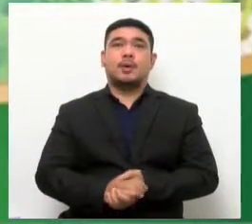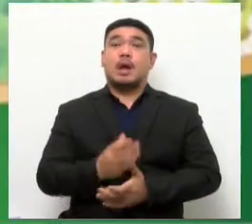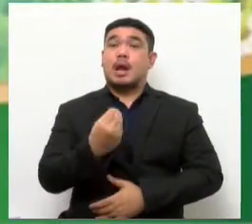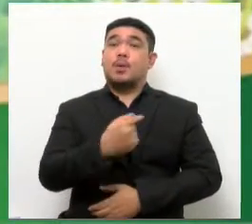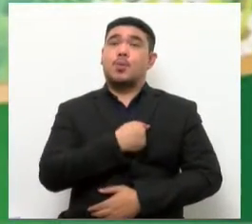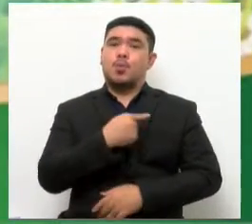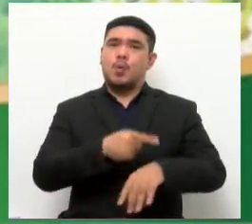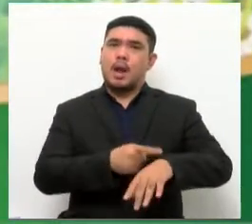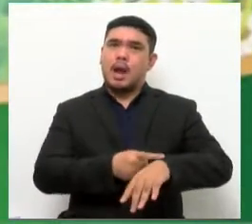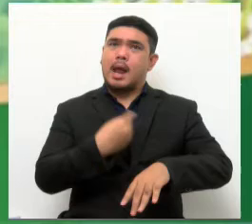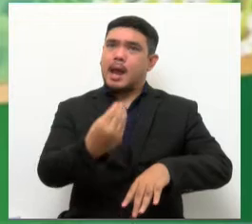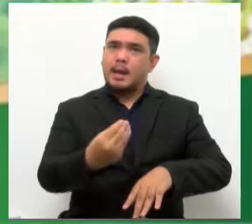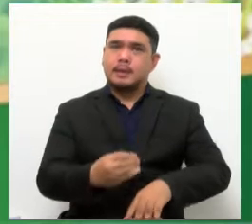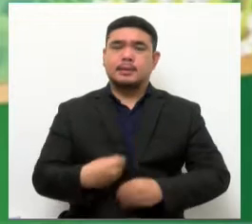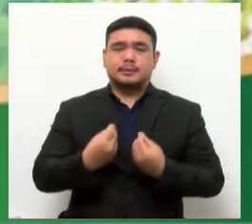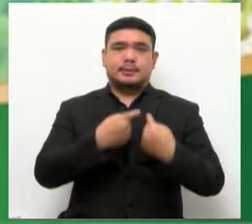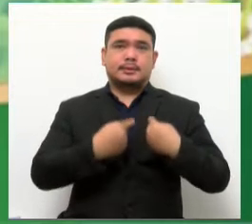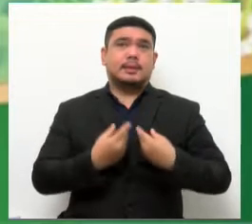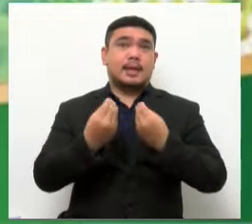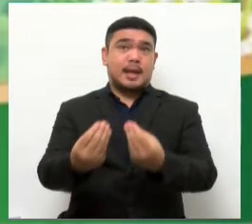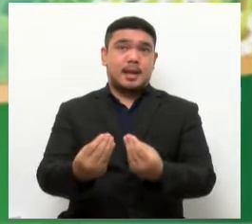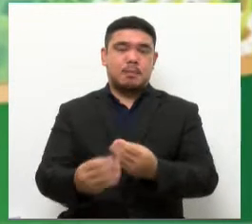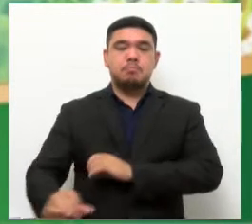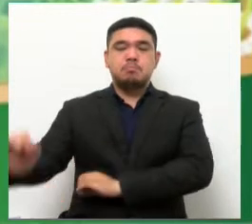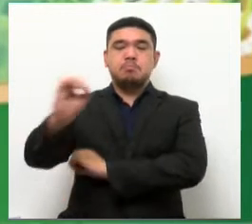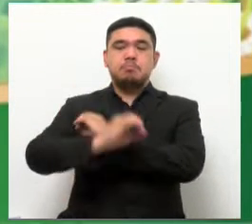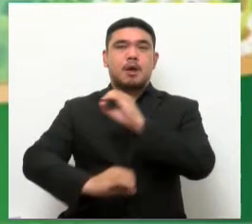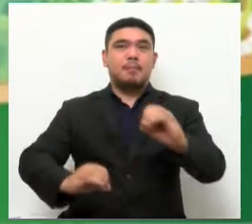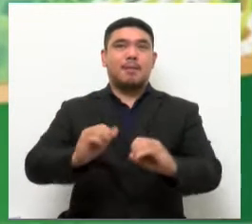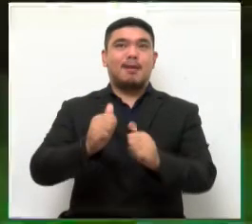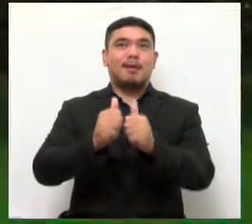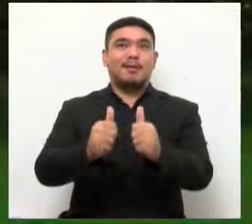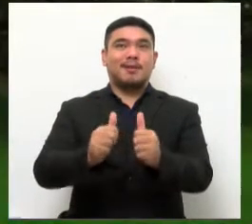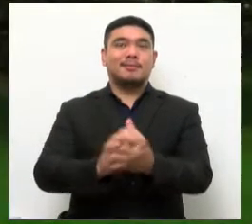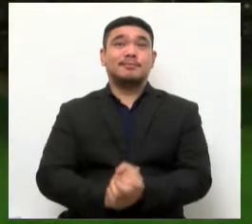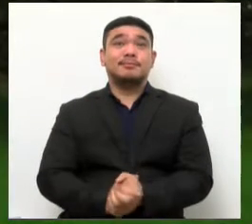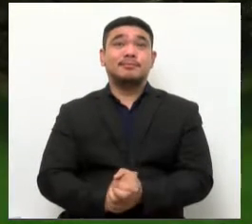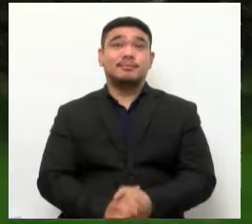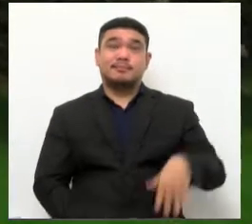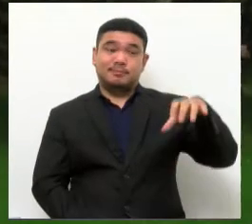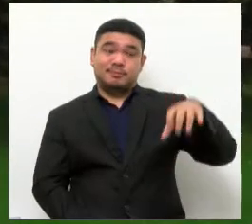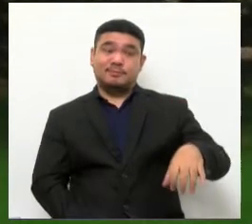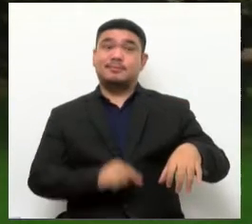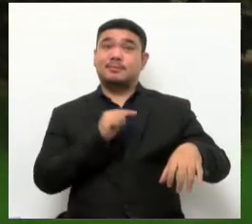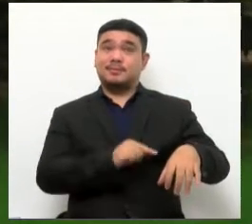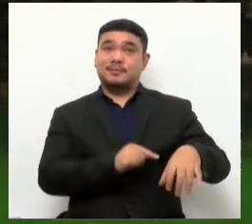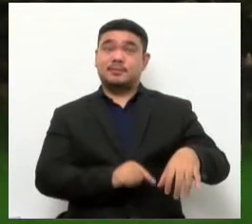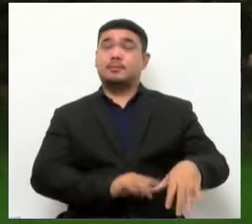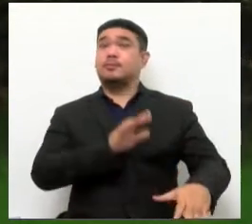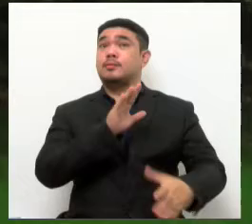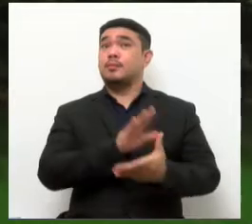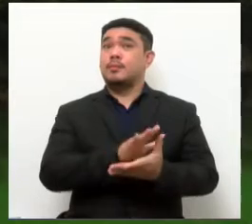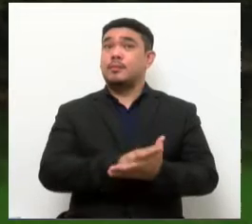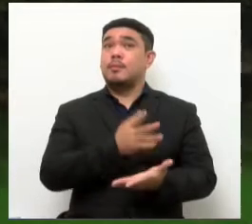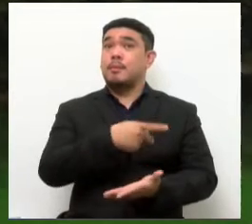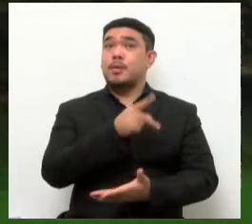จปลอดภัยทุกมิติ Give and Safety All สำนักงานเขตพื้นที่การศึกษาประถมศึกษานคร